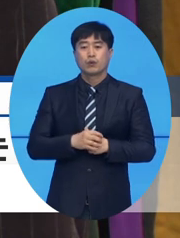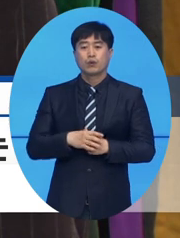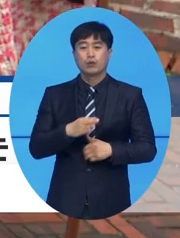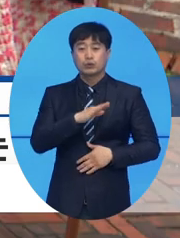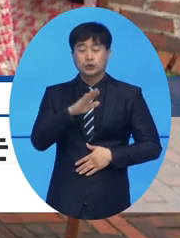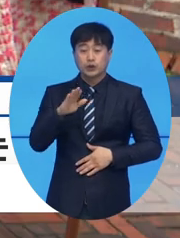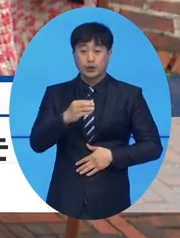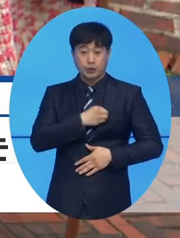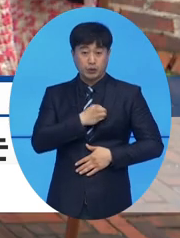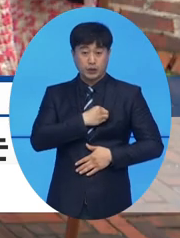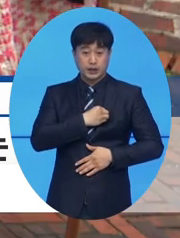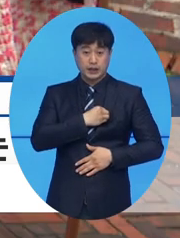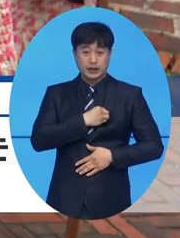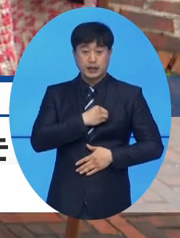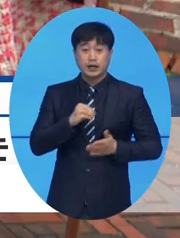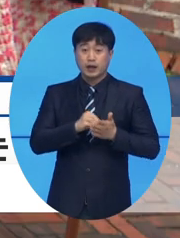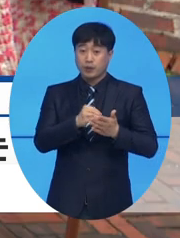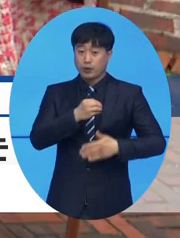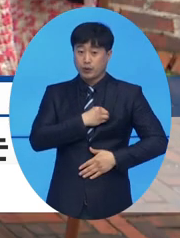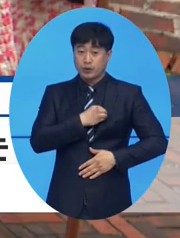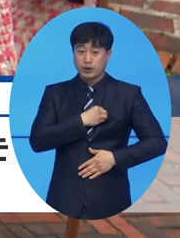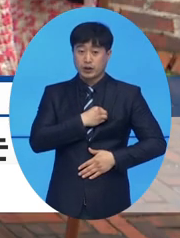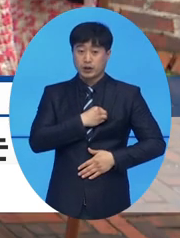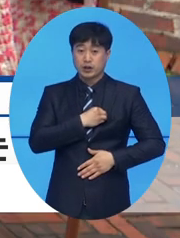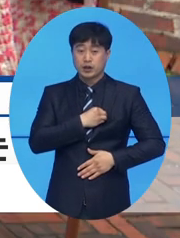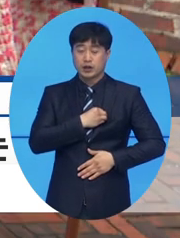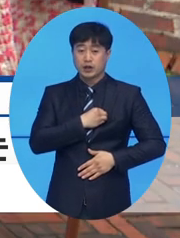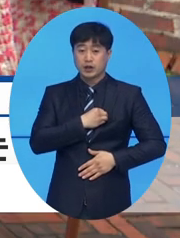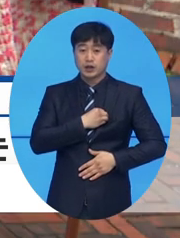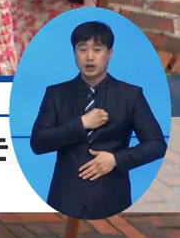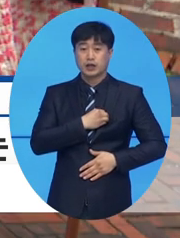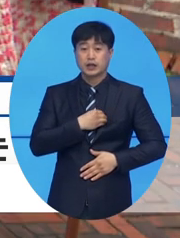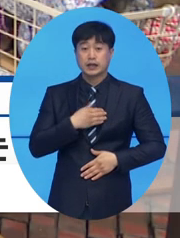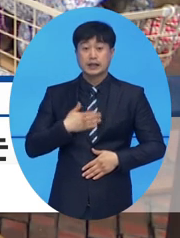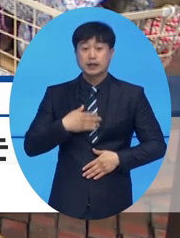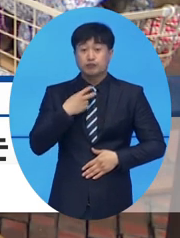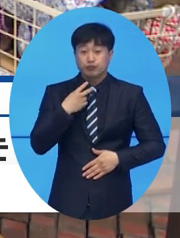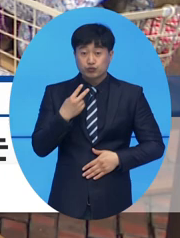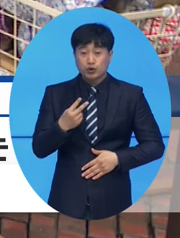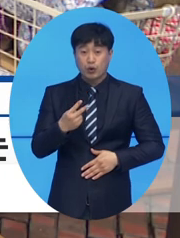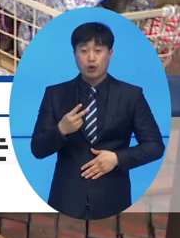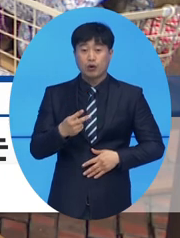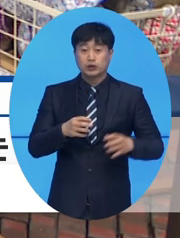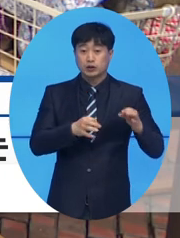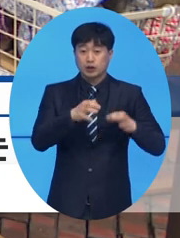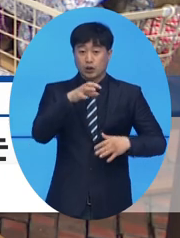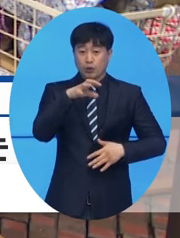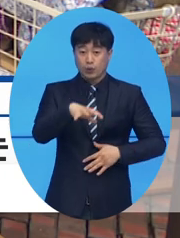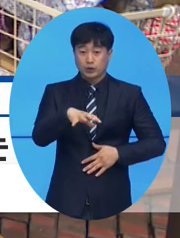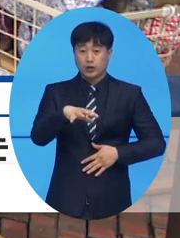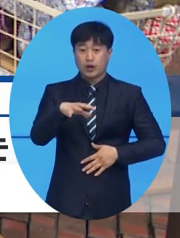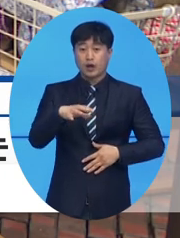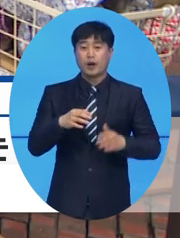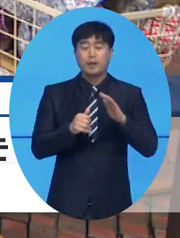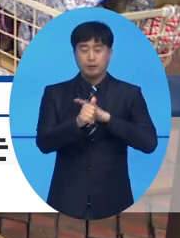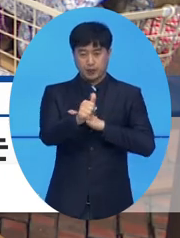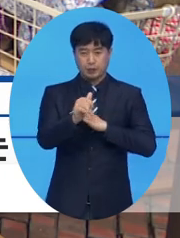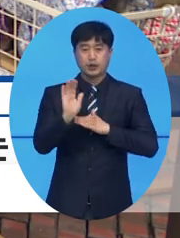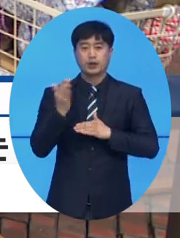저희 회원들이 가입되어 있는 회원들이 일부러 그 마켓이 열린다고 하면 그곳을